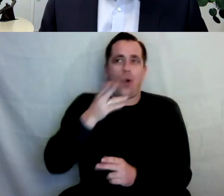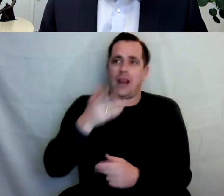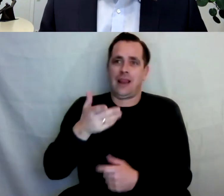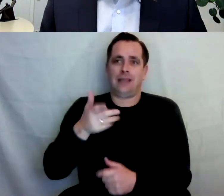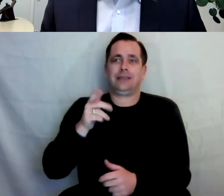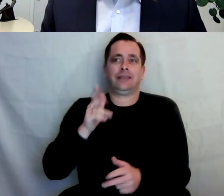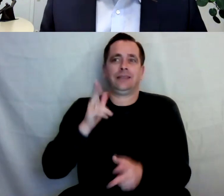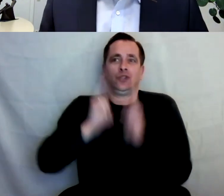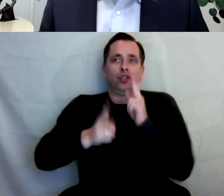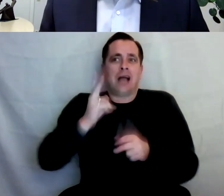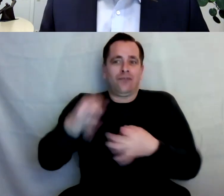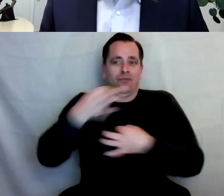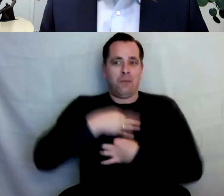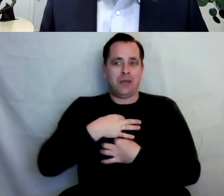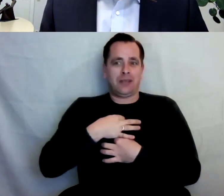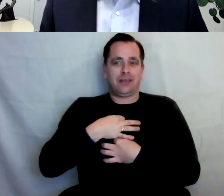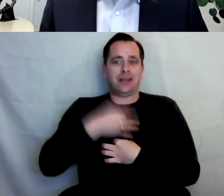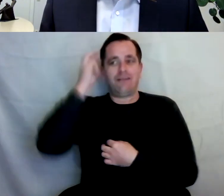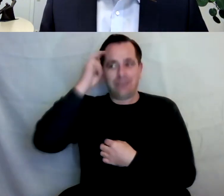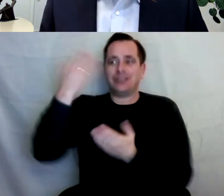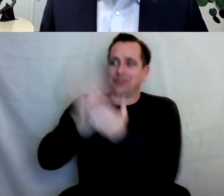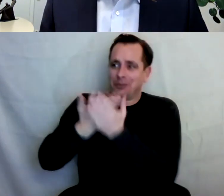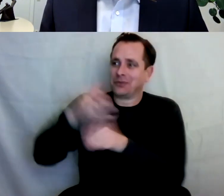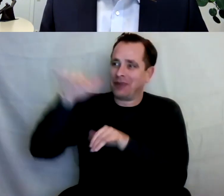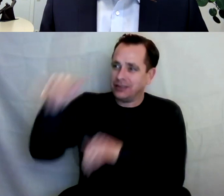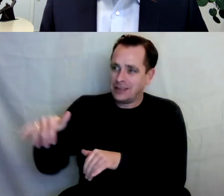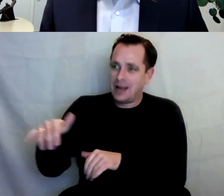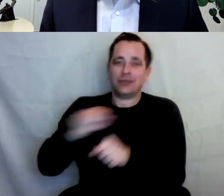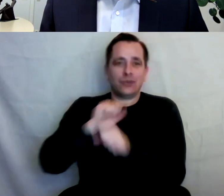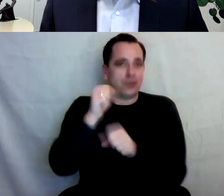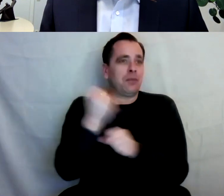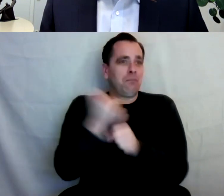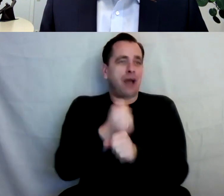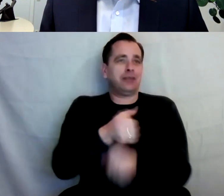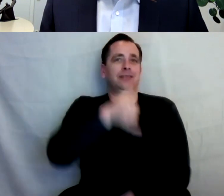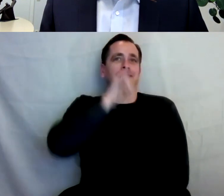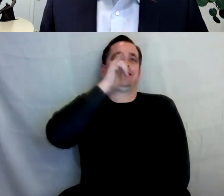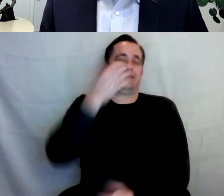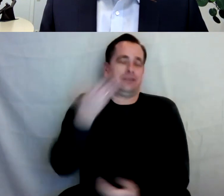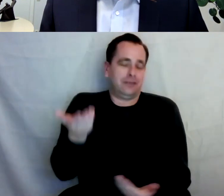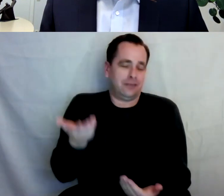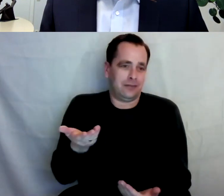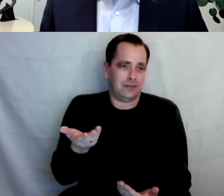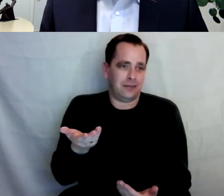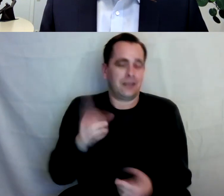Wissenschaft, und die bringt an dieser Stelle eine evidente Logik, die eigentlich ein Verhalten